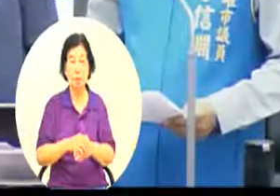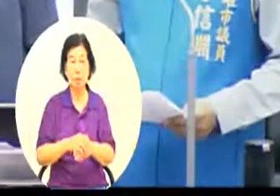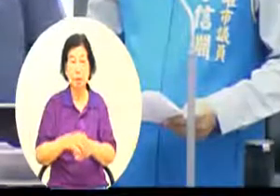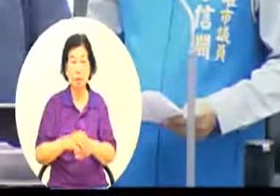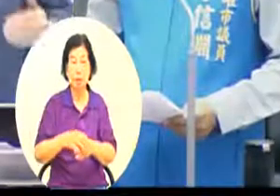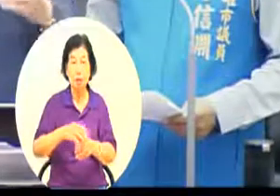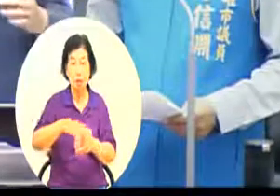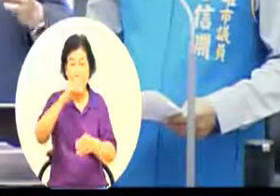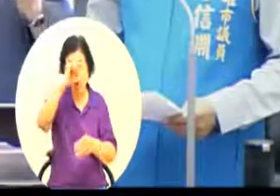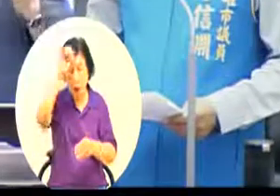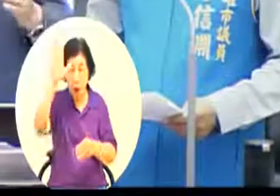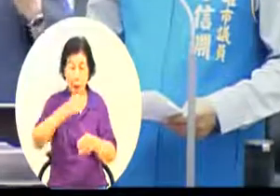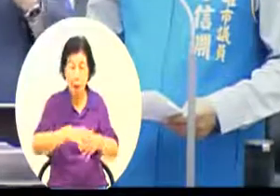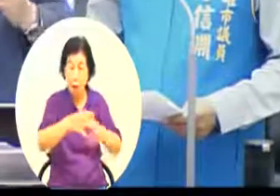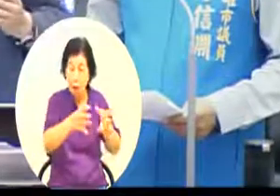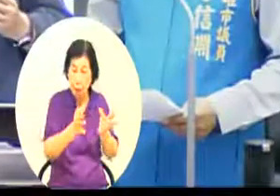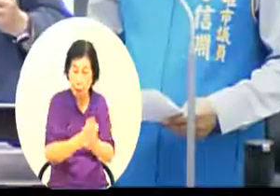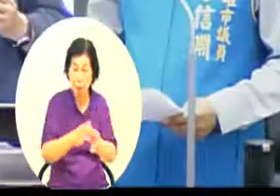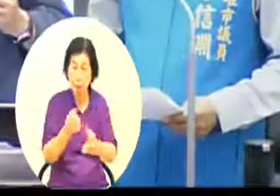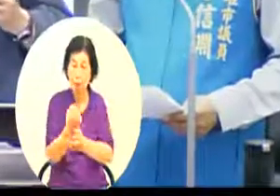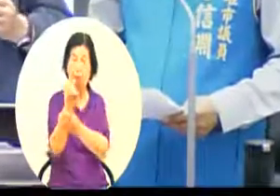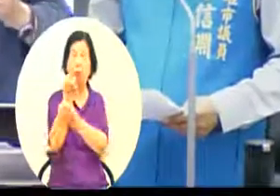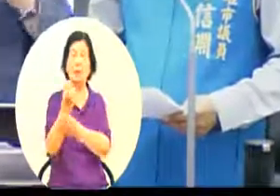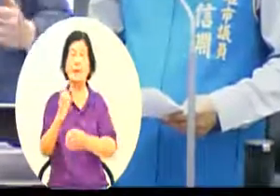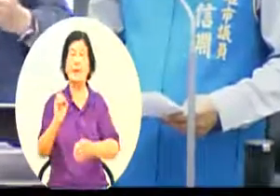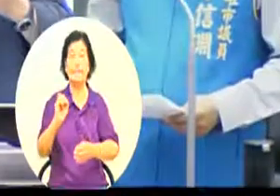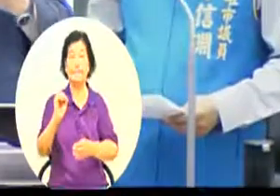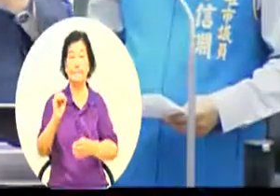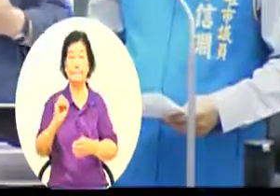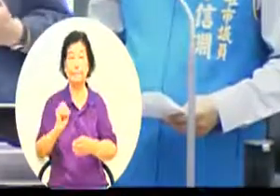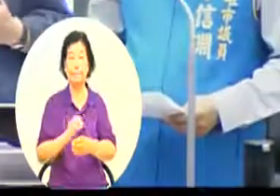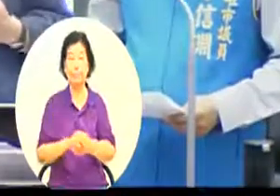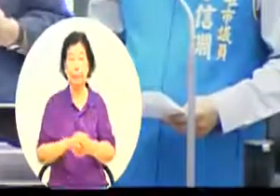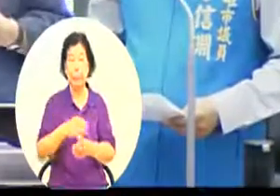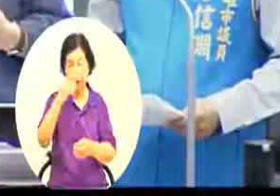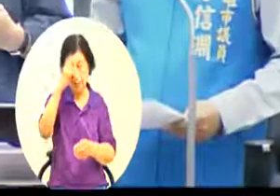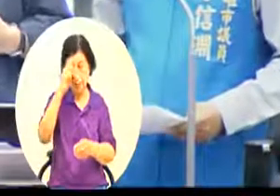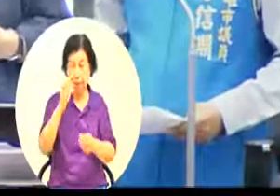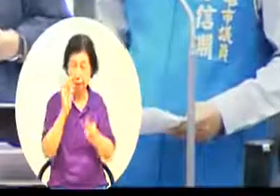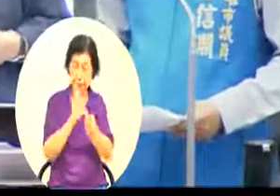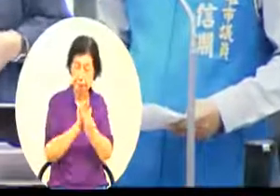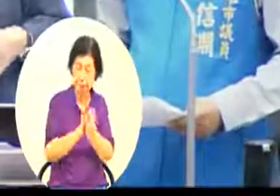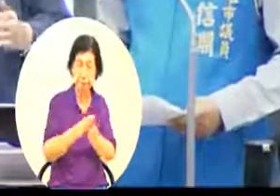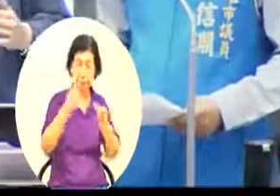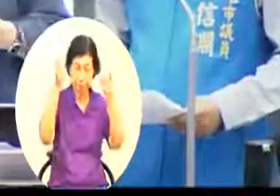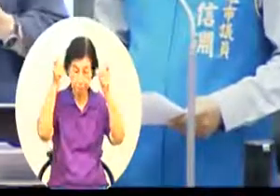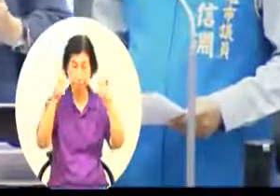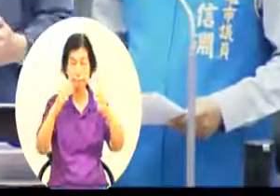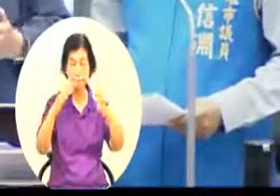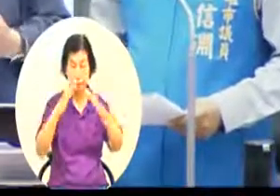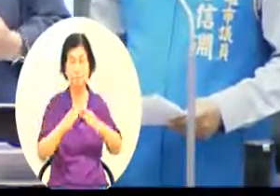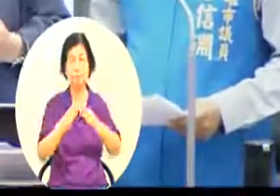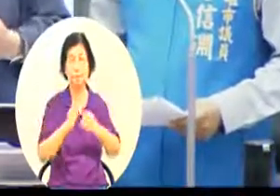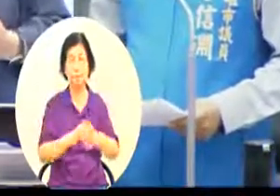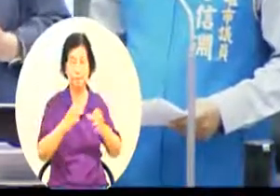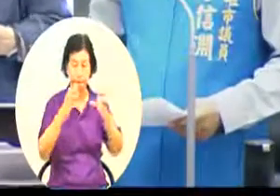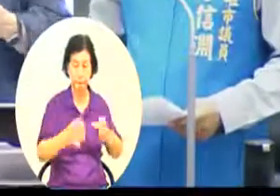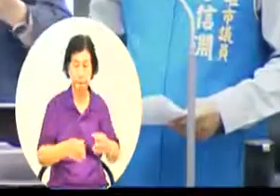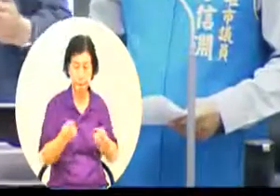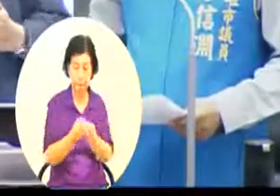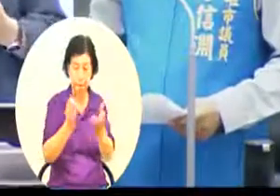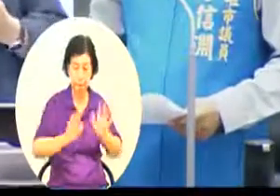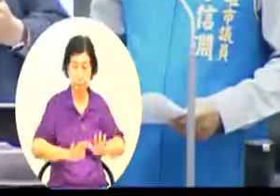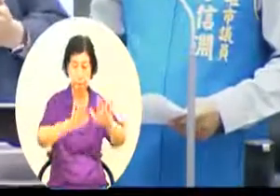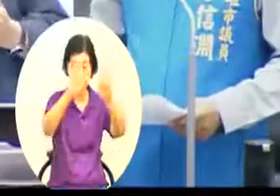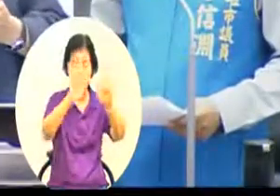持。但是我希望为了高雄的建设发展，我希望以方言的影响力能